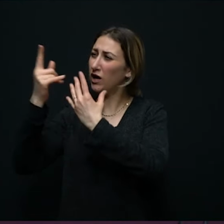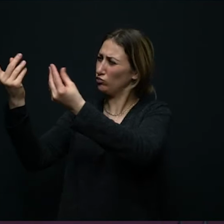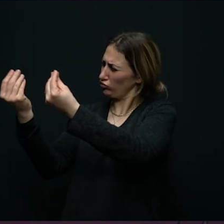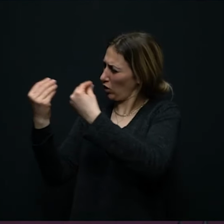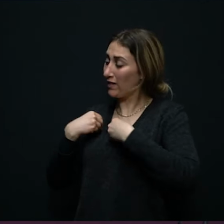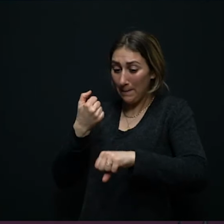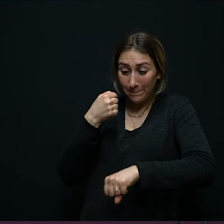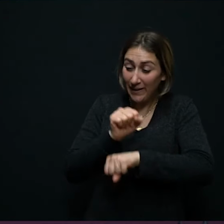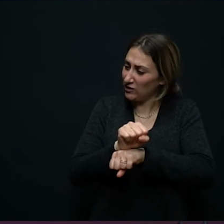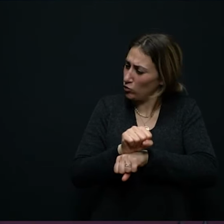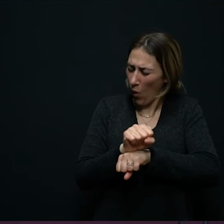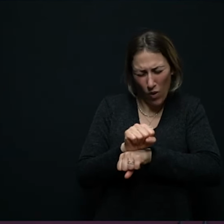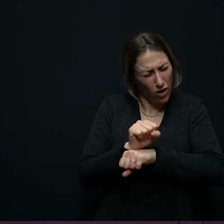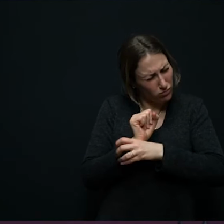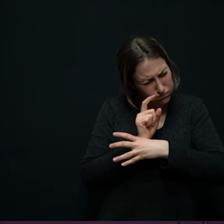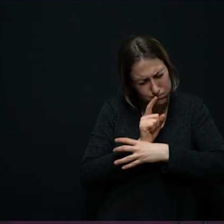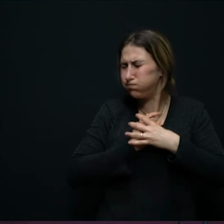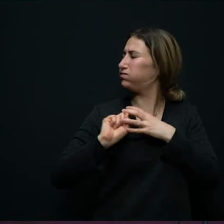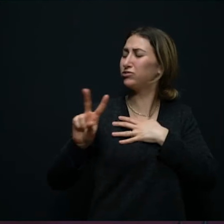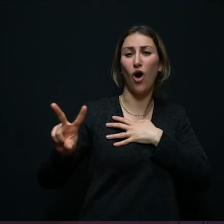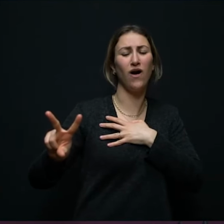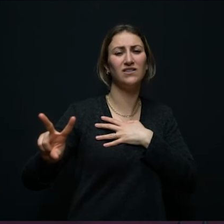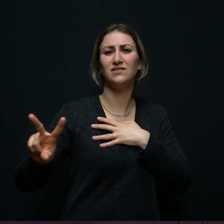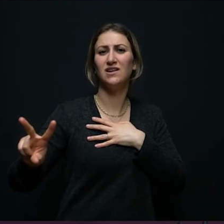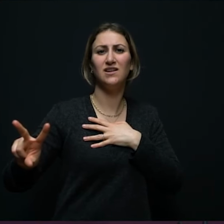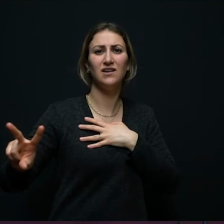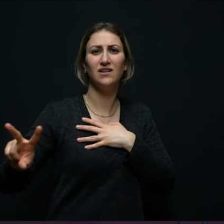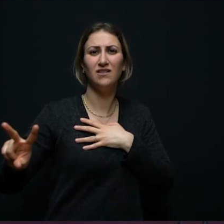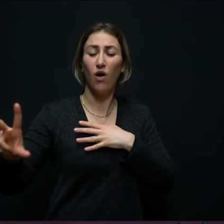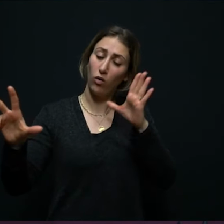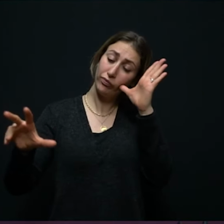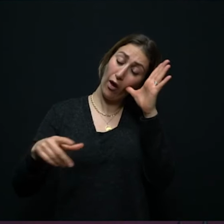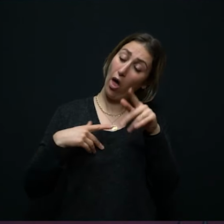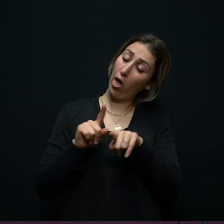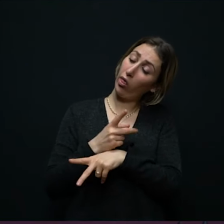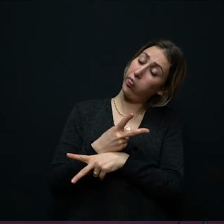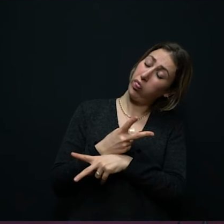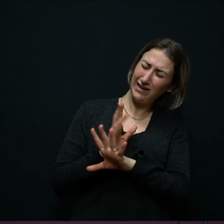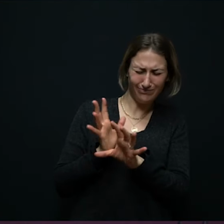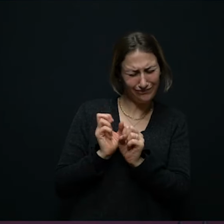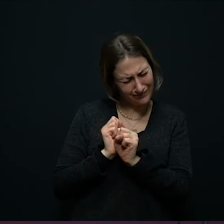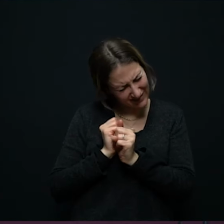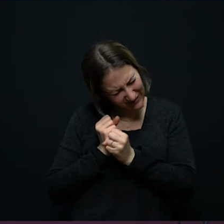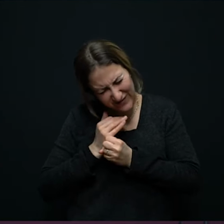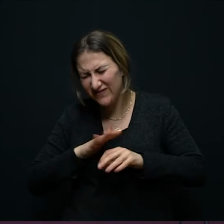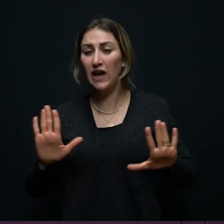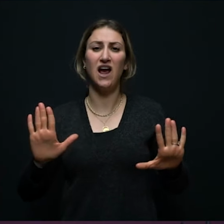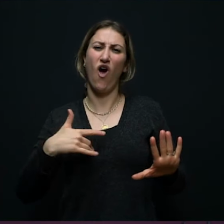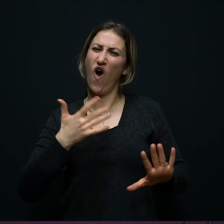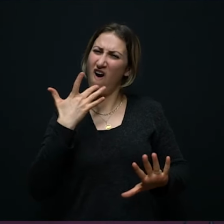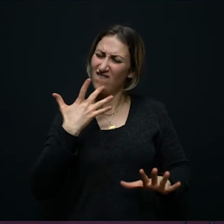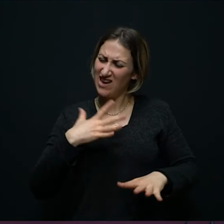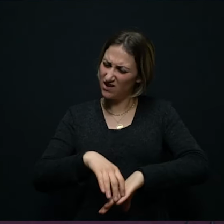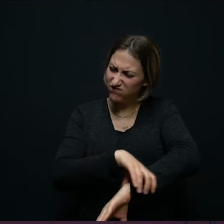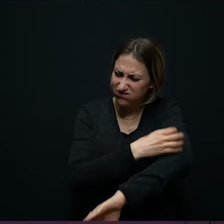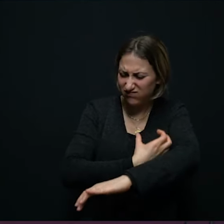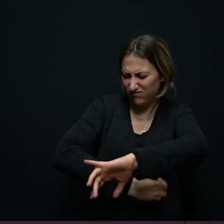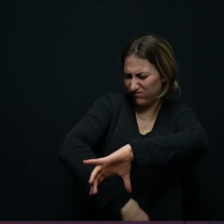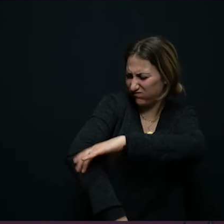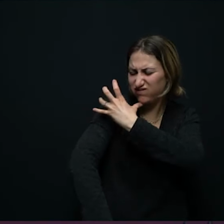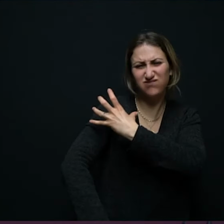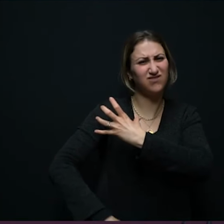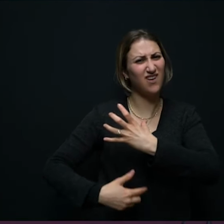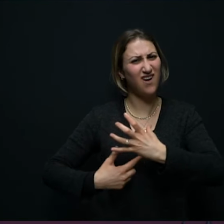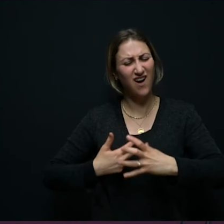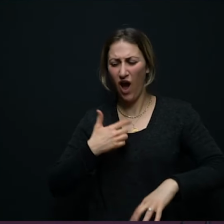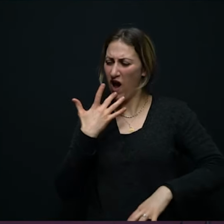spirituel je veux marcher dans la sainteté je veux laver ce manteau de justice que tu m'as donné